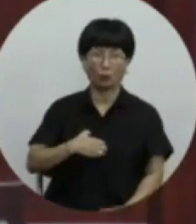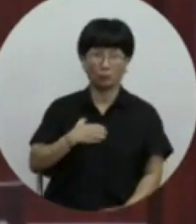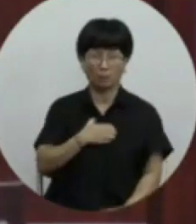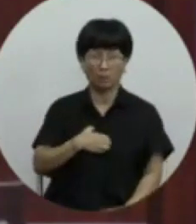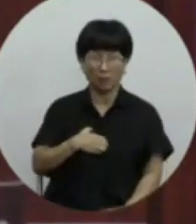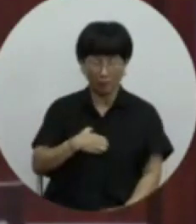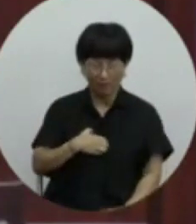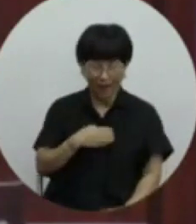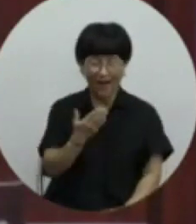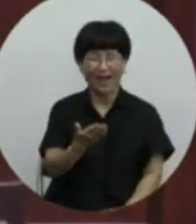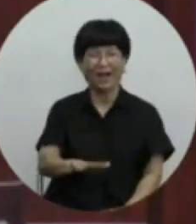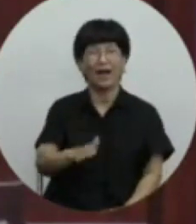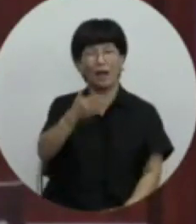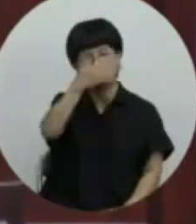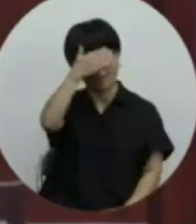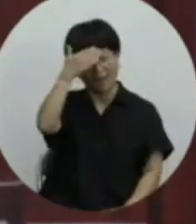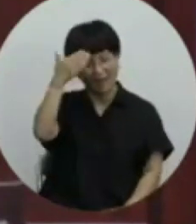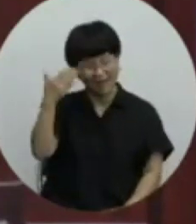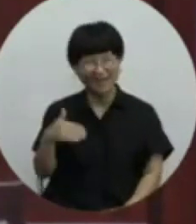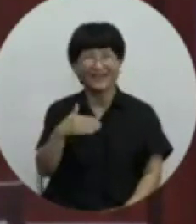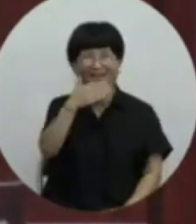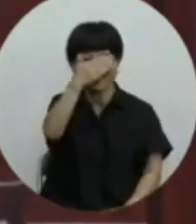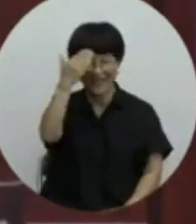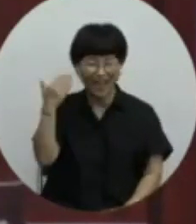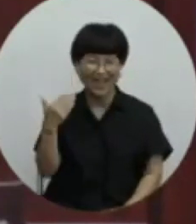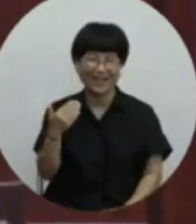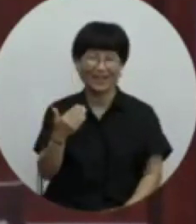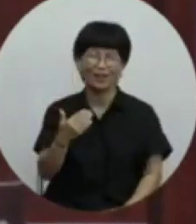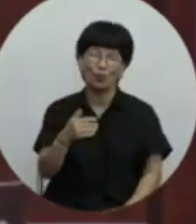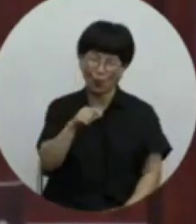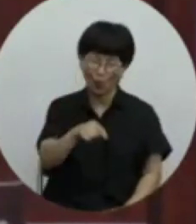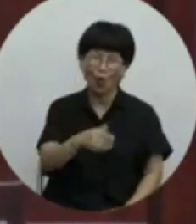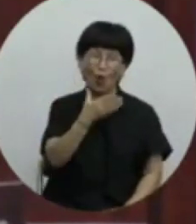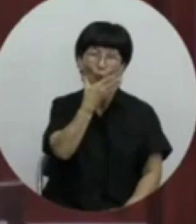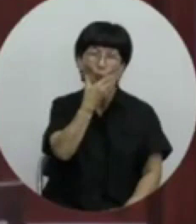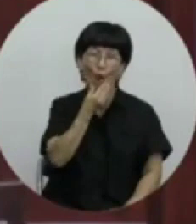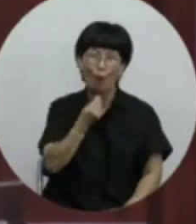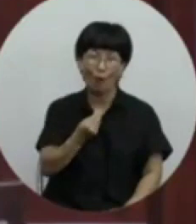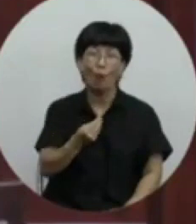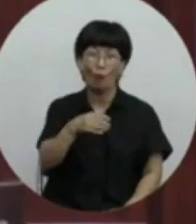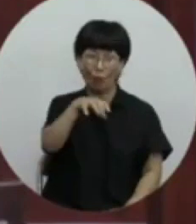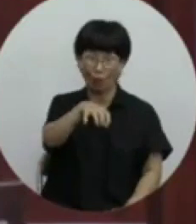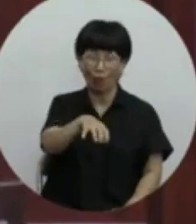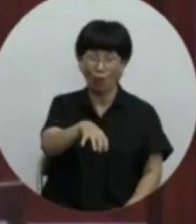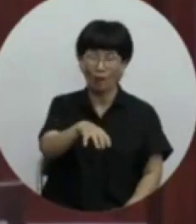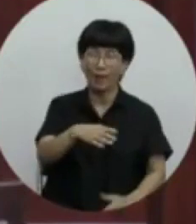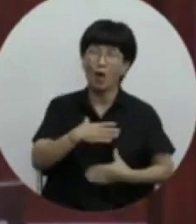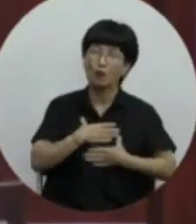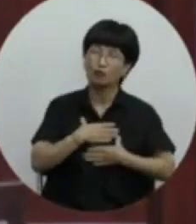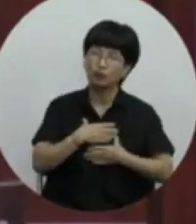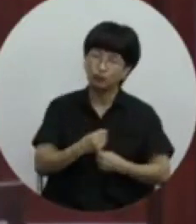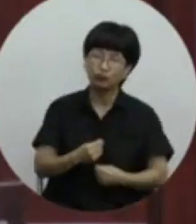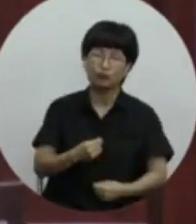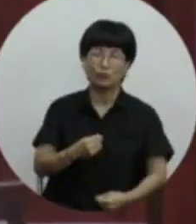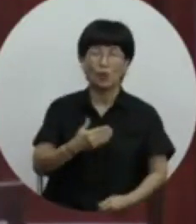다행히 큰 피해가 없어 축복받은 땅이라는 안도의 생각을 다시 한번